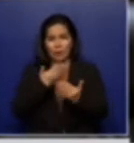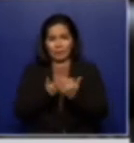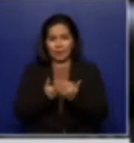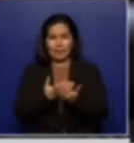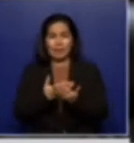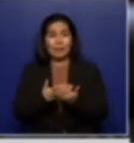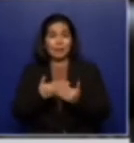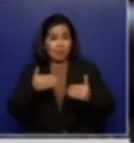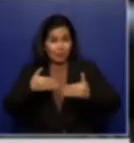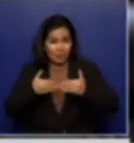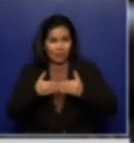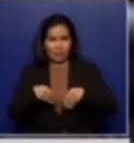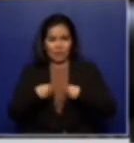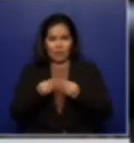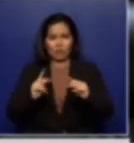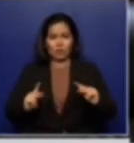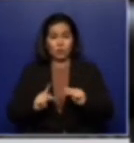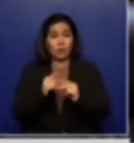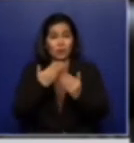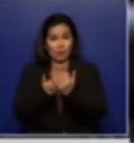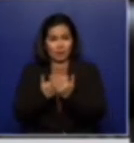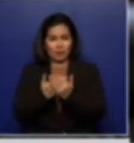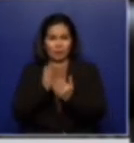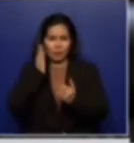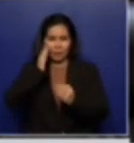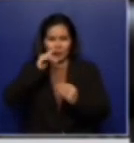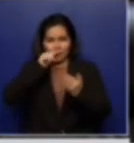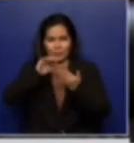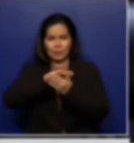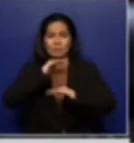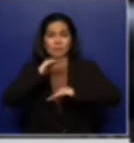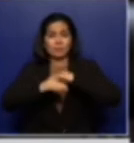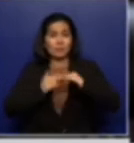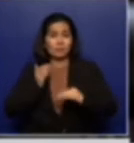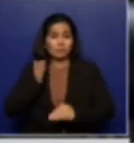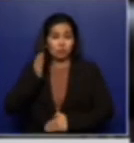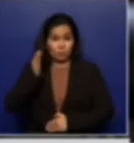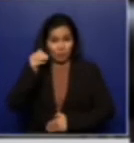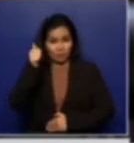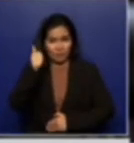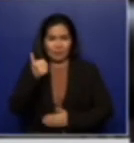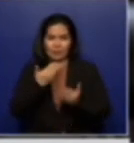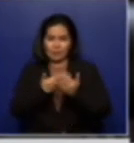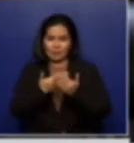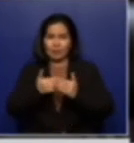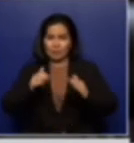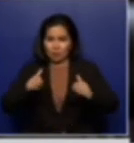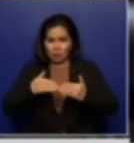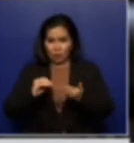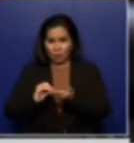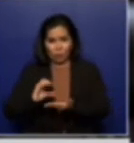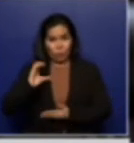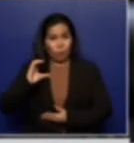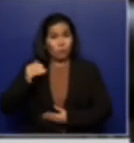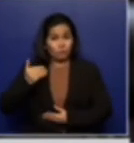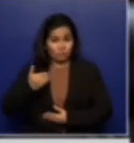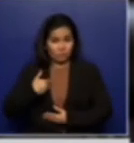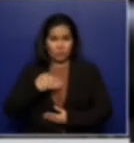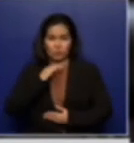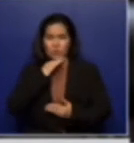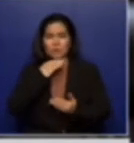เพื่อใช้พัฒนาประเทศต่อไปท่านประธานครับเป็นรายได้ที่มหาศาลถ้าจัด